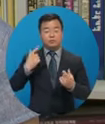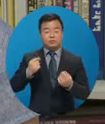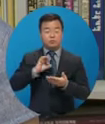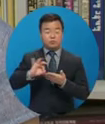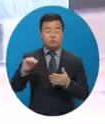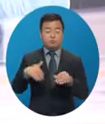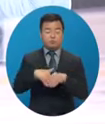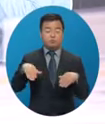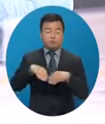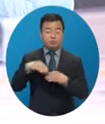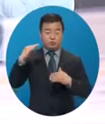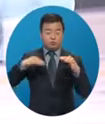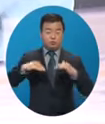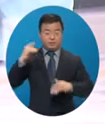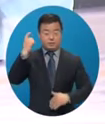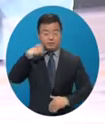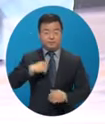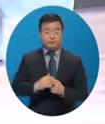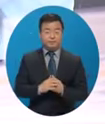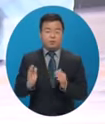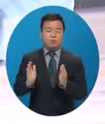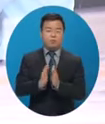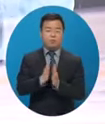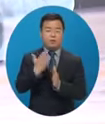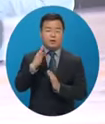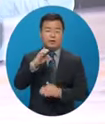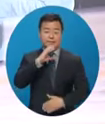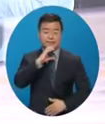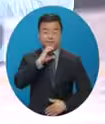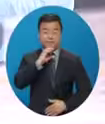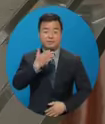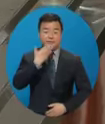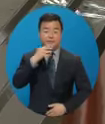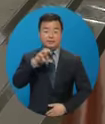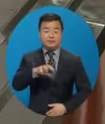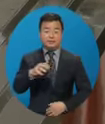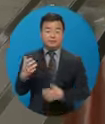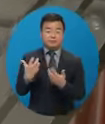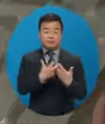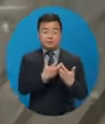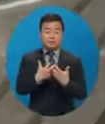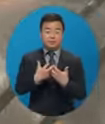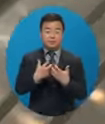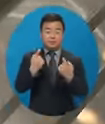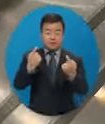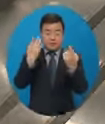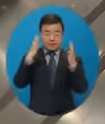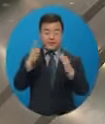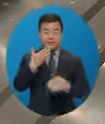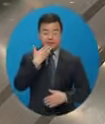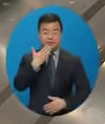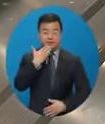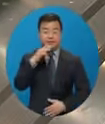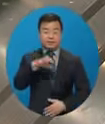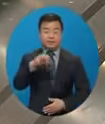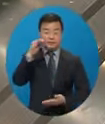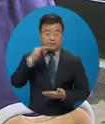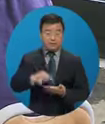것 같습니다. 화려한 카페와 식당으로 채워진 대학 캠퍼스. 싸고